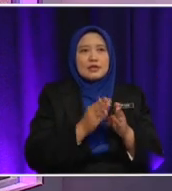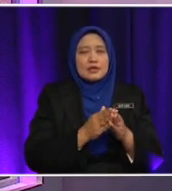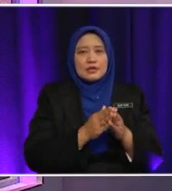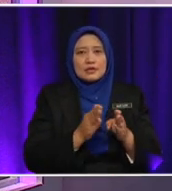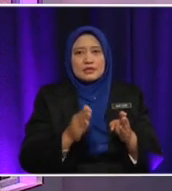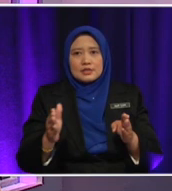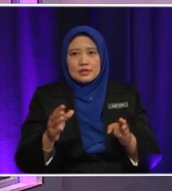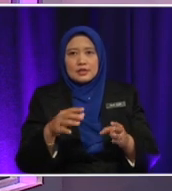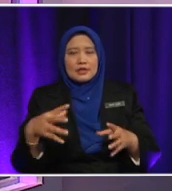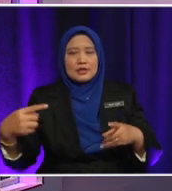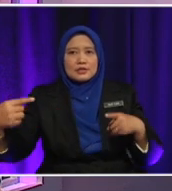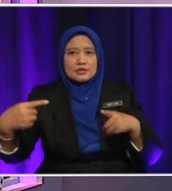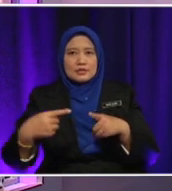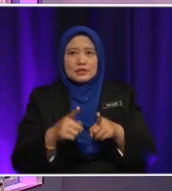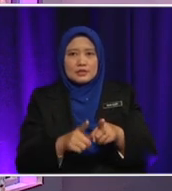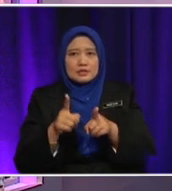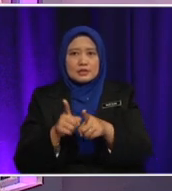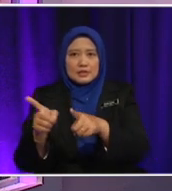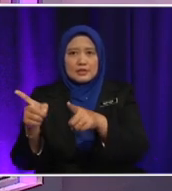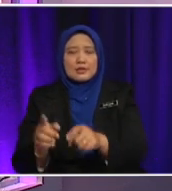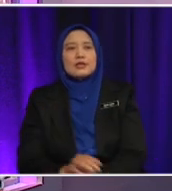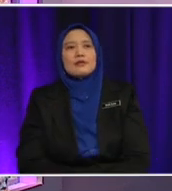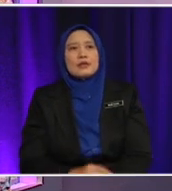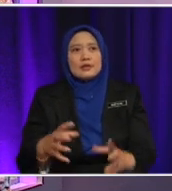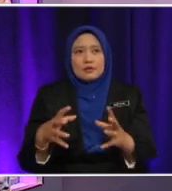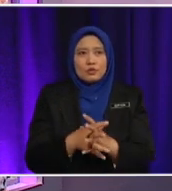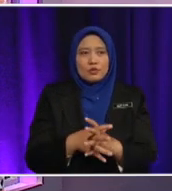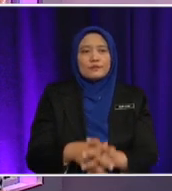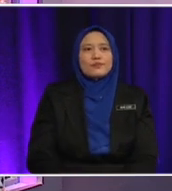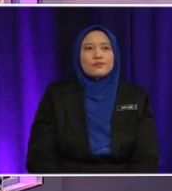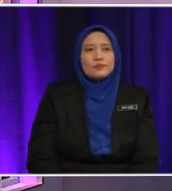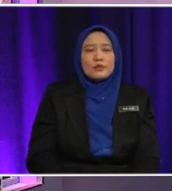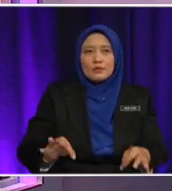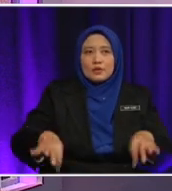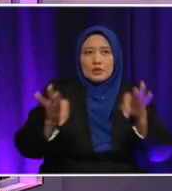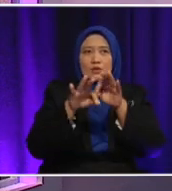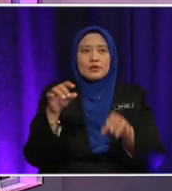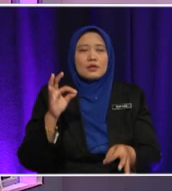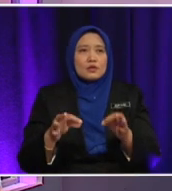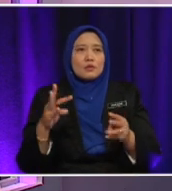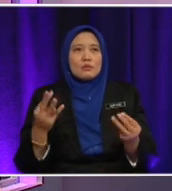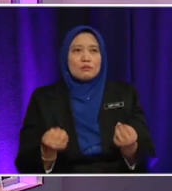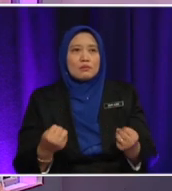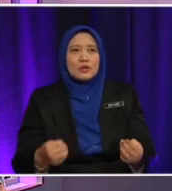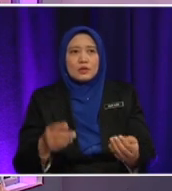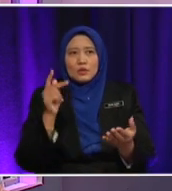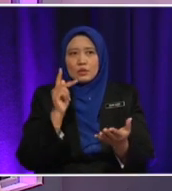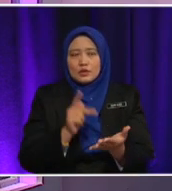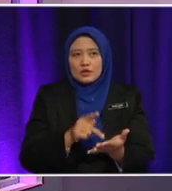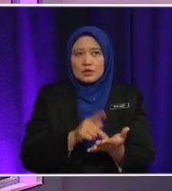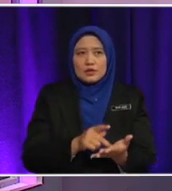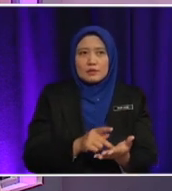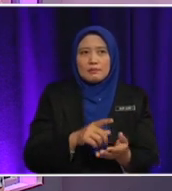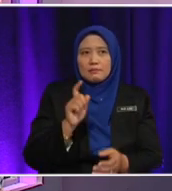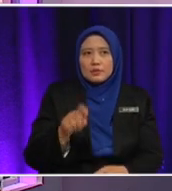membahagia arus membagi hutan untuk kita menyesuaikan baju dan yang penting bila kita buat perhitungan yakin perlu Ingat tiga